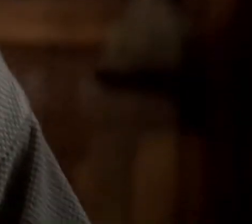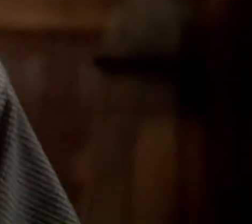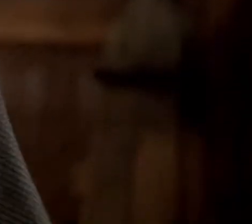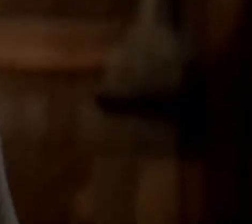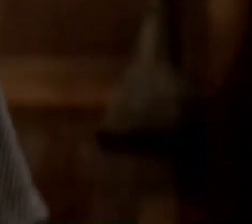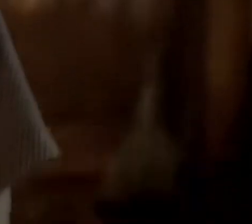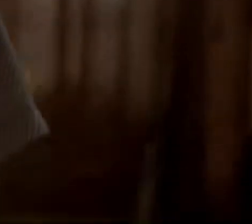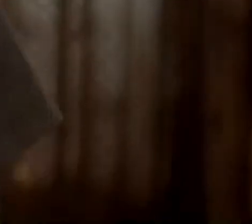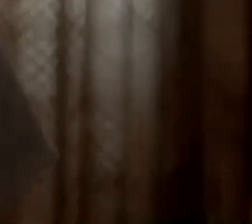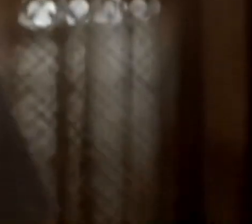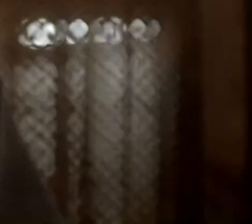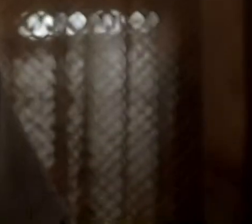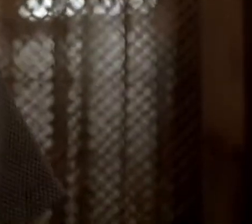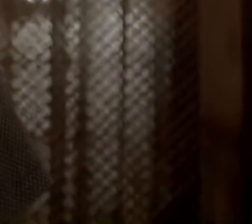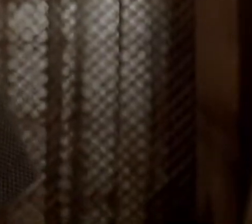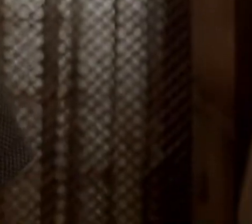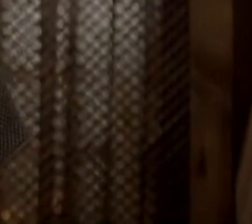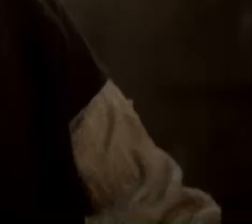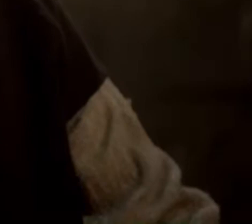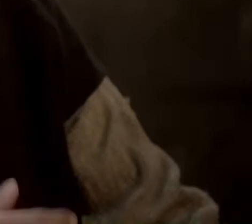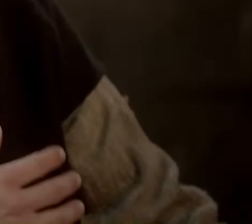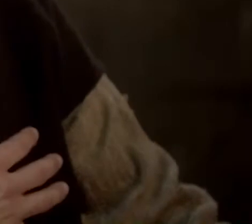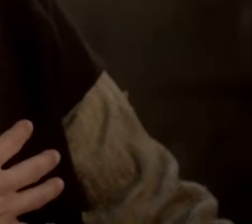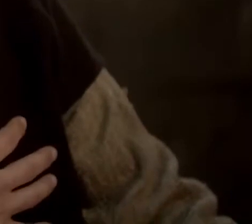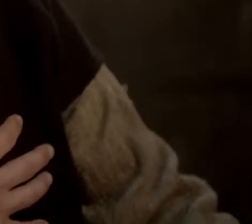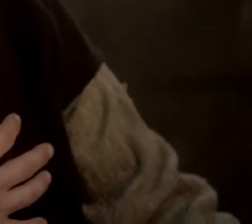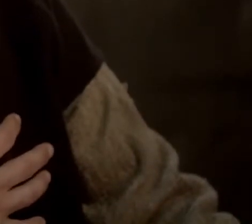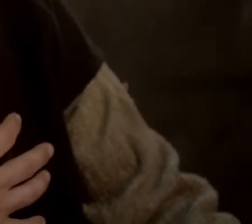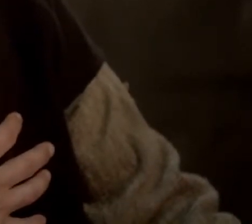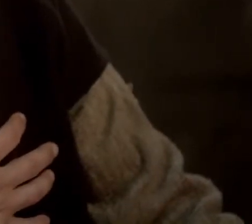selamını verdi. Şeyh aynı şekilde karşılık verip önüne döndü.